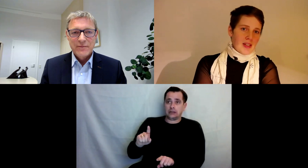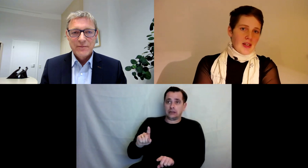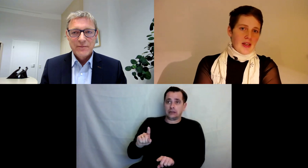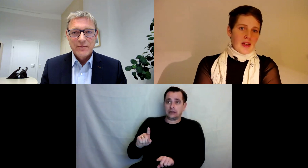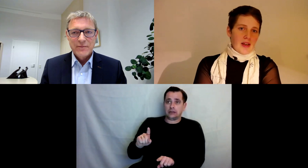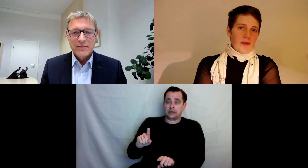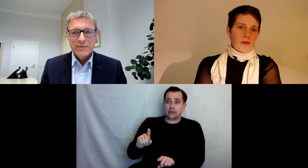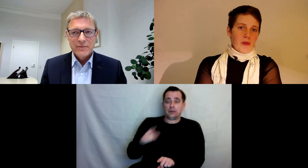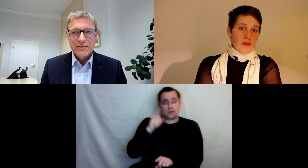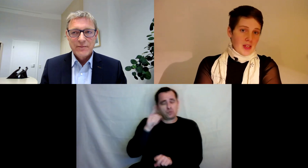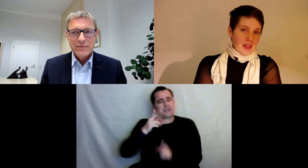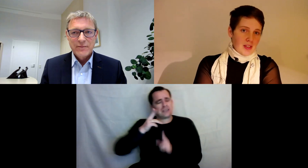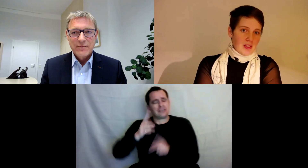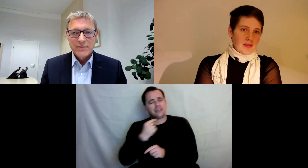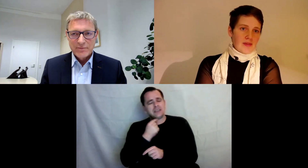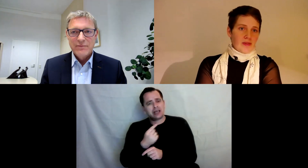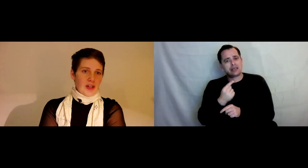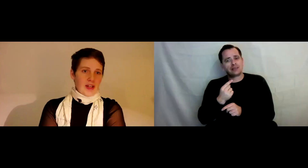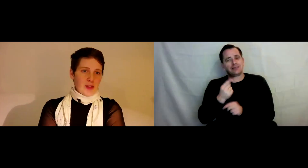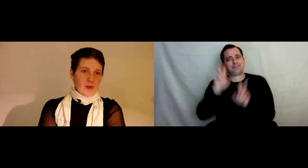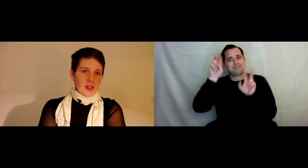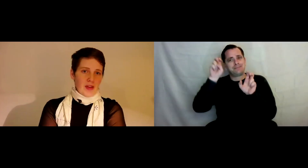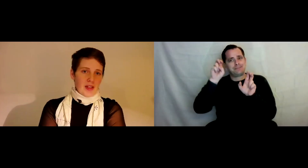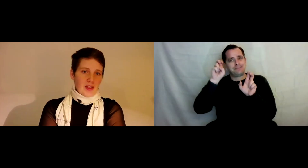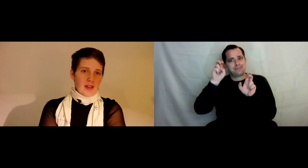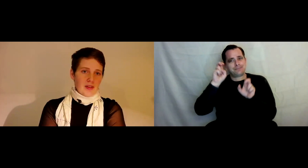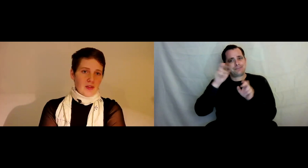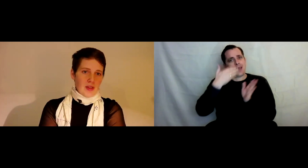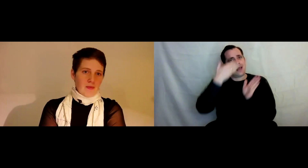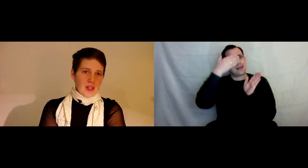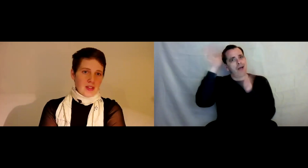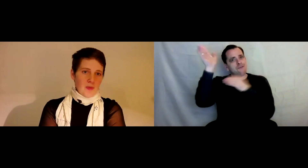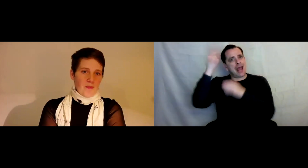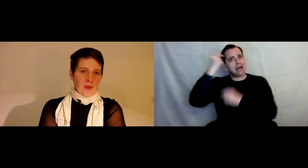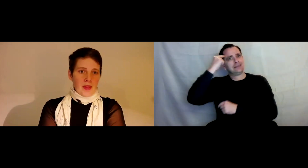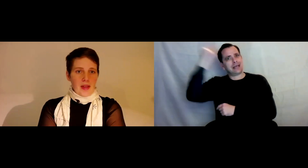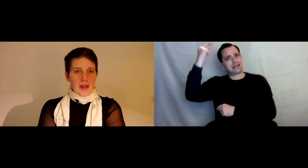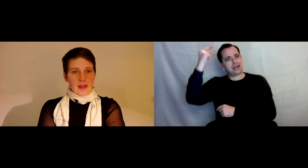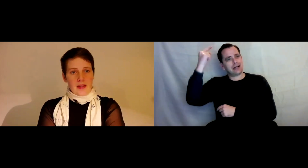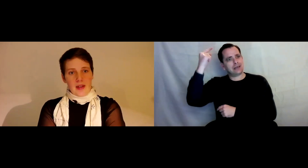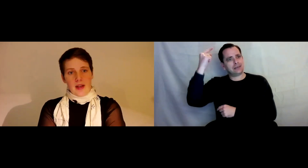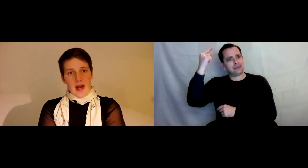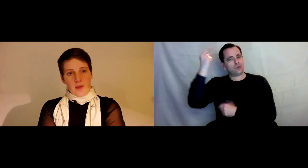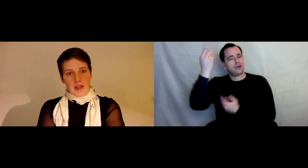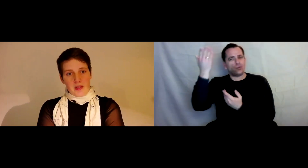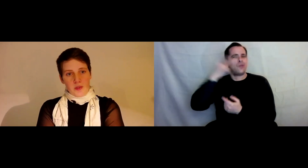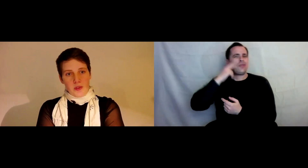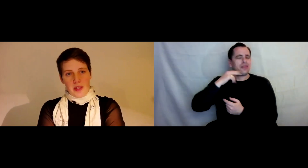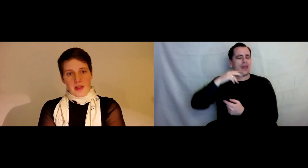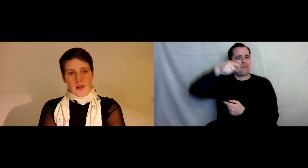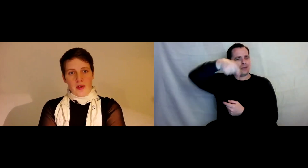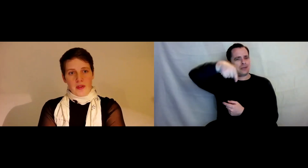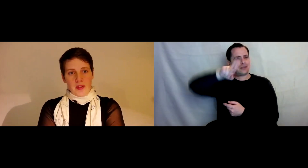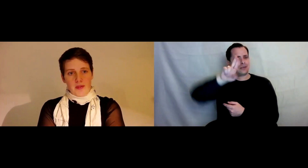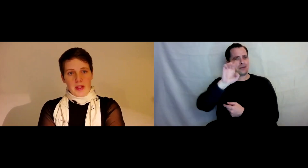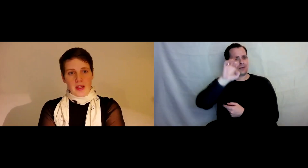an, Querdenker oder das, was man unter Querdenker zusammenfasst, das sind